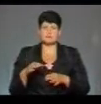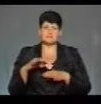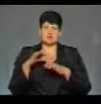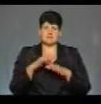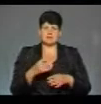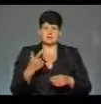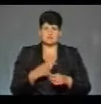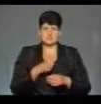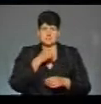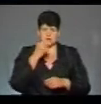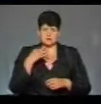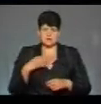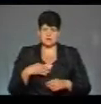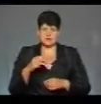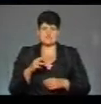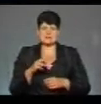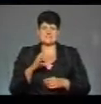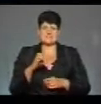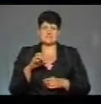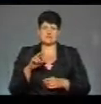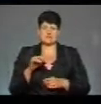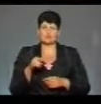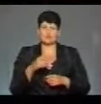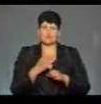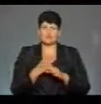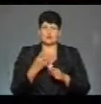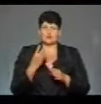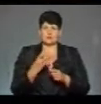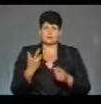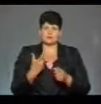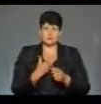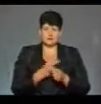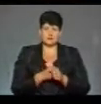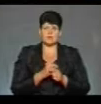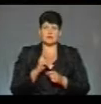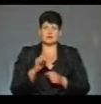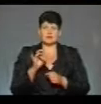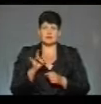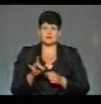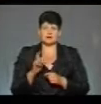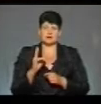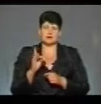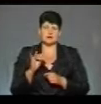старшого сина Святослава. Йому сьогодні роблять трьохкомпонентну вакцину від кору, краснухи і паротиту.